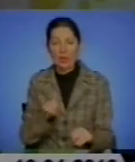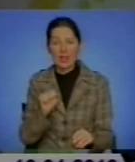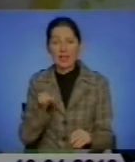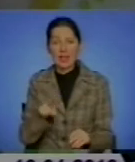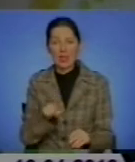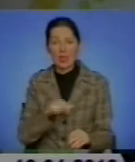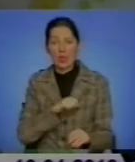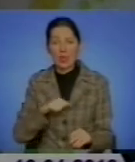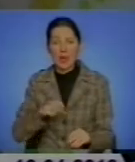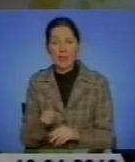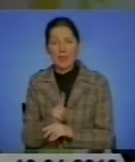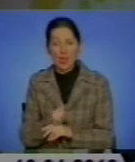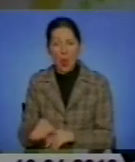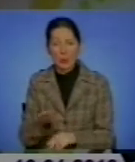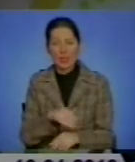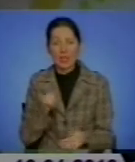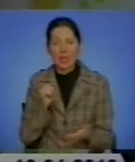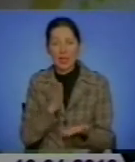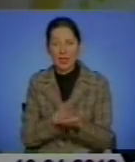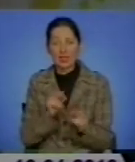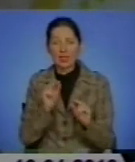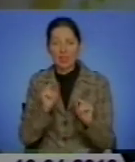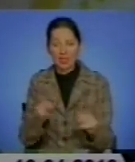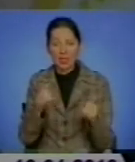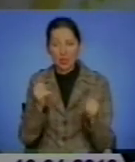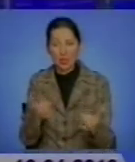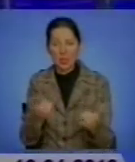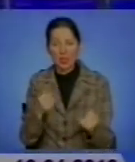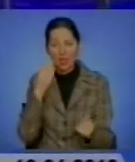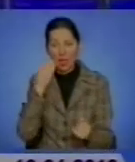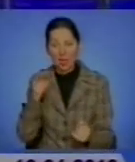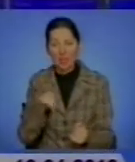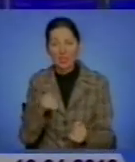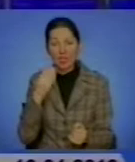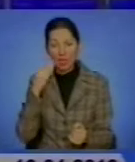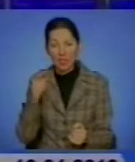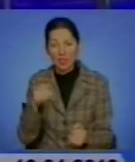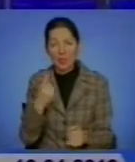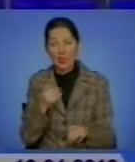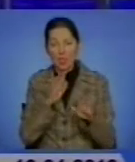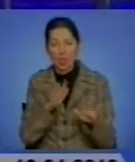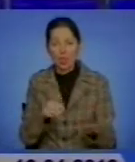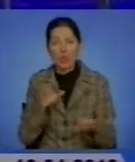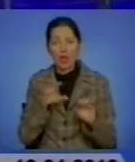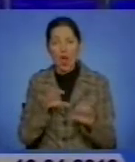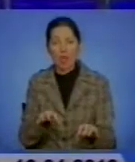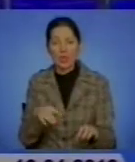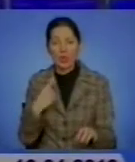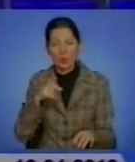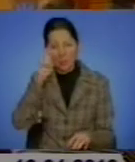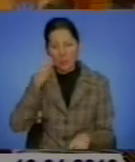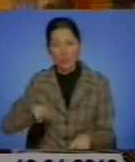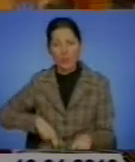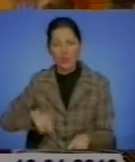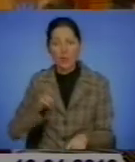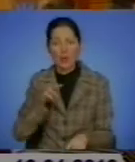саме Тернопільщині випала честь сьогодні приймати кращих із кращих. Перший заступник голови обласної державної адміністрації